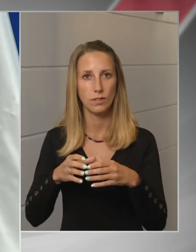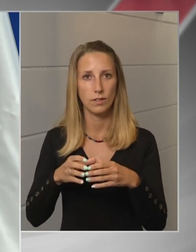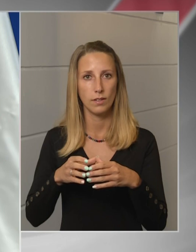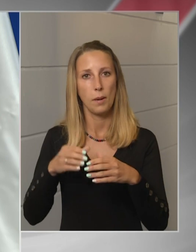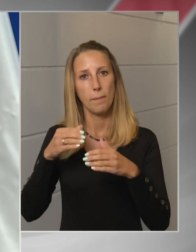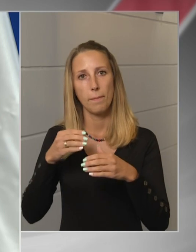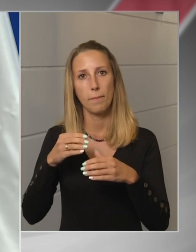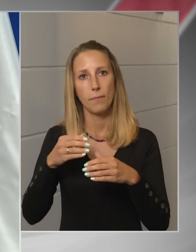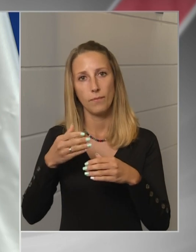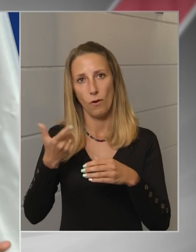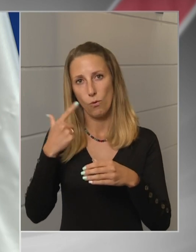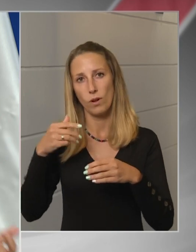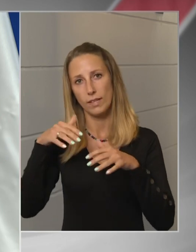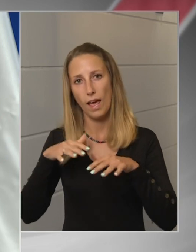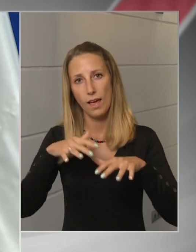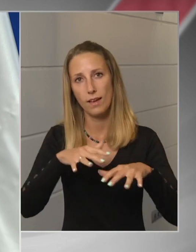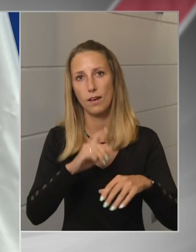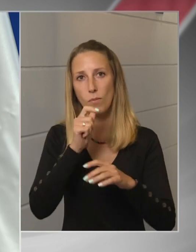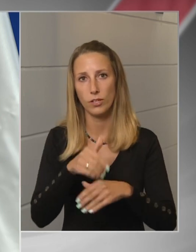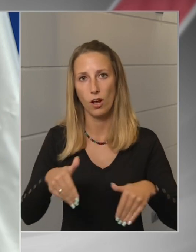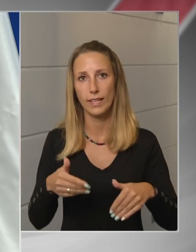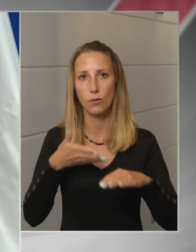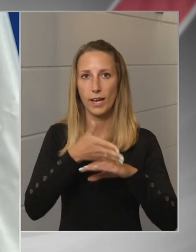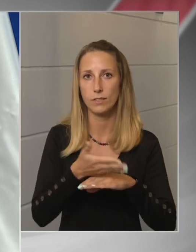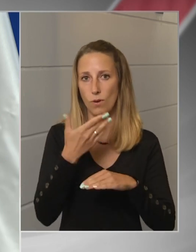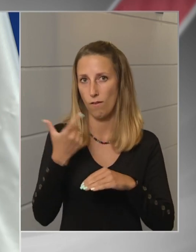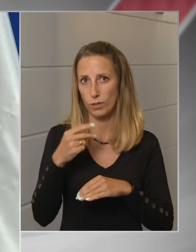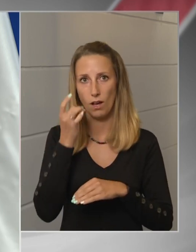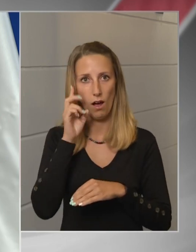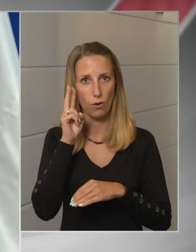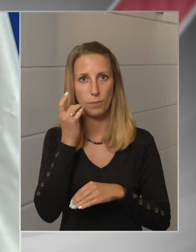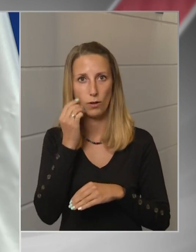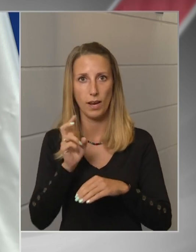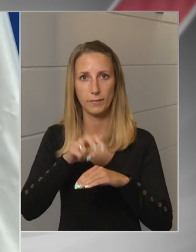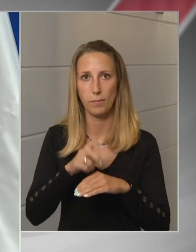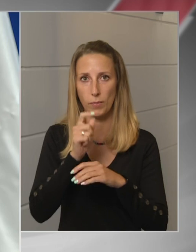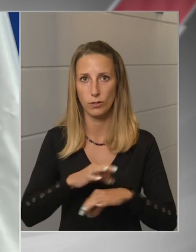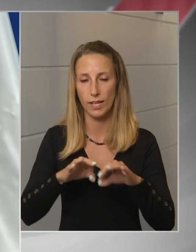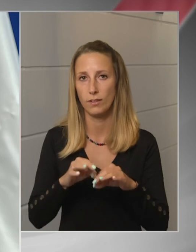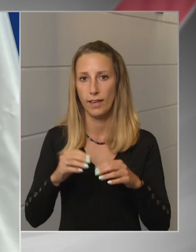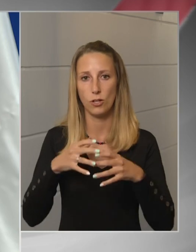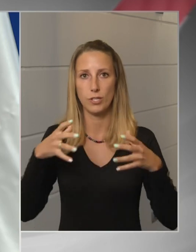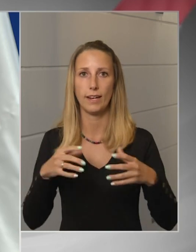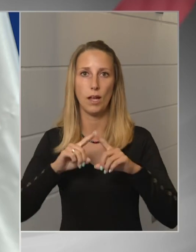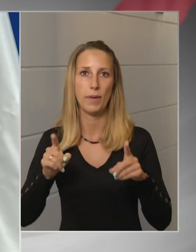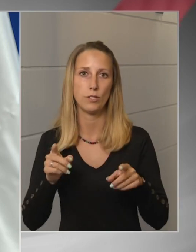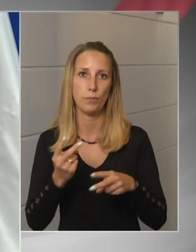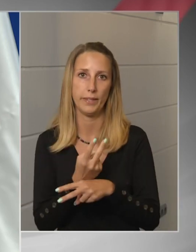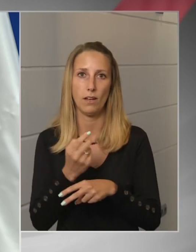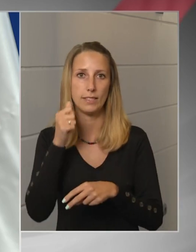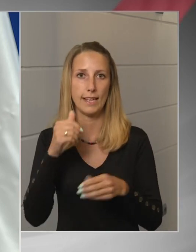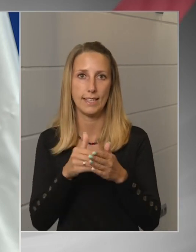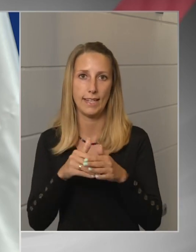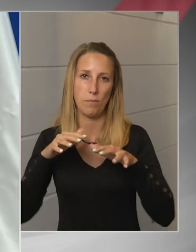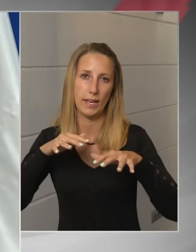magyar határon keresztül Szlovákiába, és ha ment, akkor ők hol léptek Magyarországra, na de ez nagyságrendileg más, mint hogyha százezrek mennének, ha pedig a déli határt nem